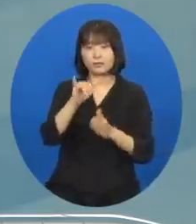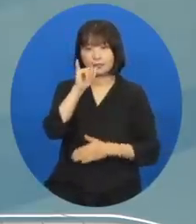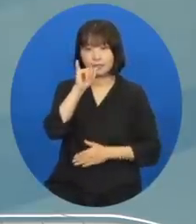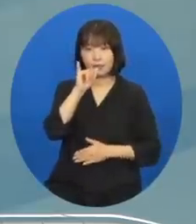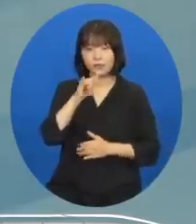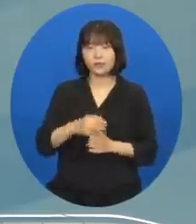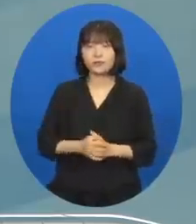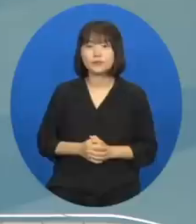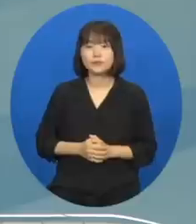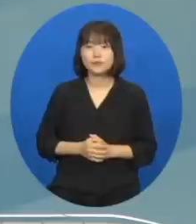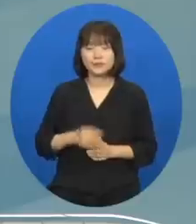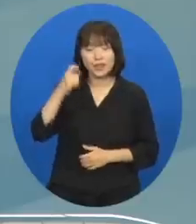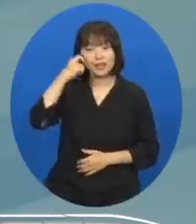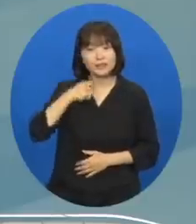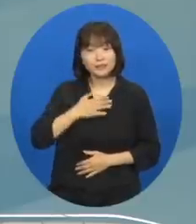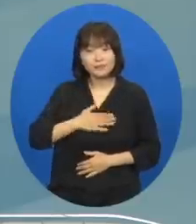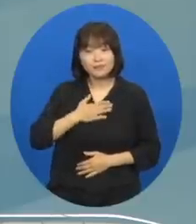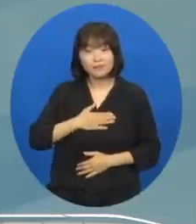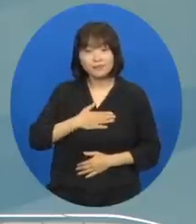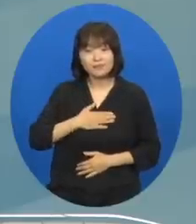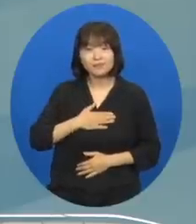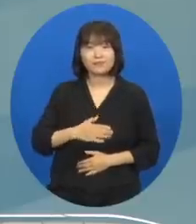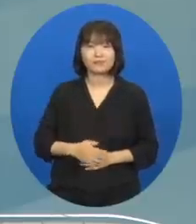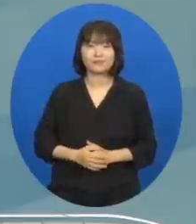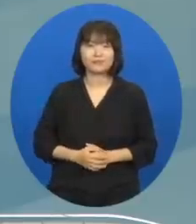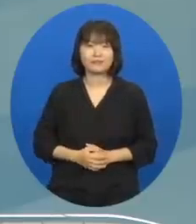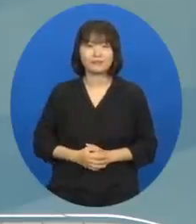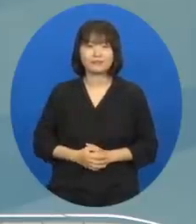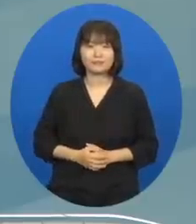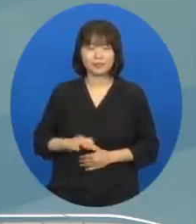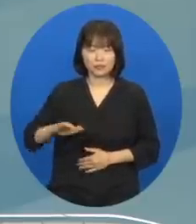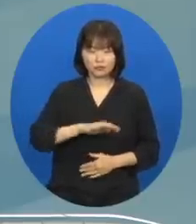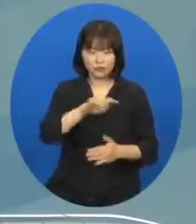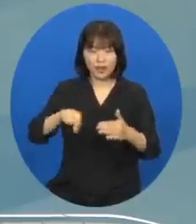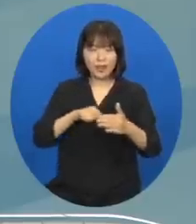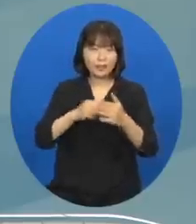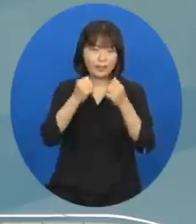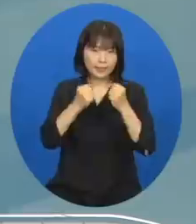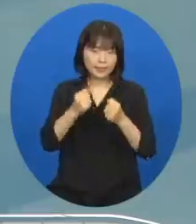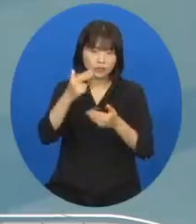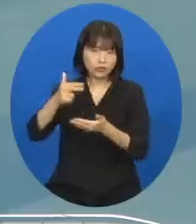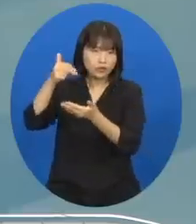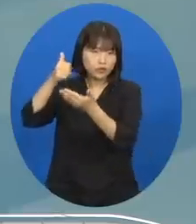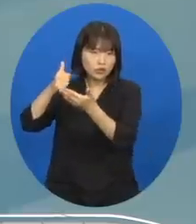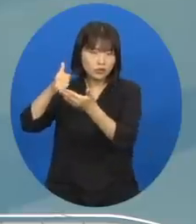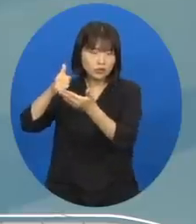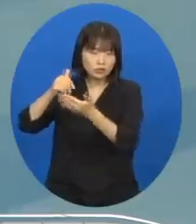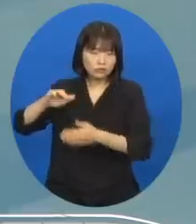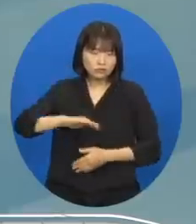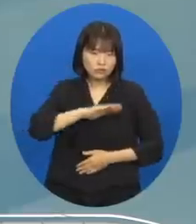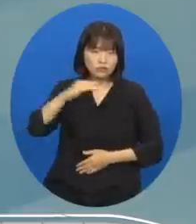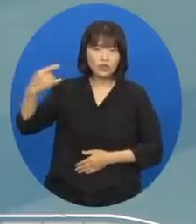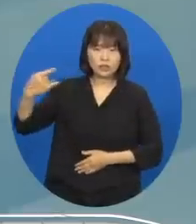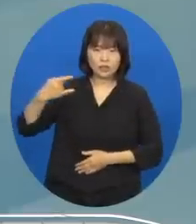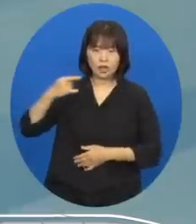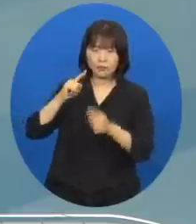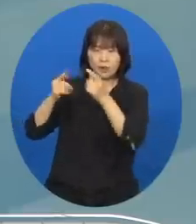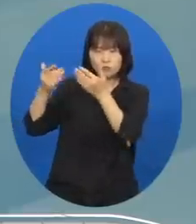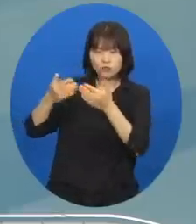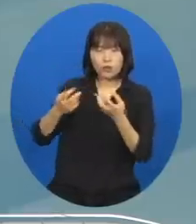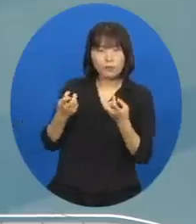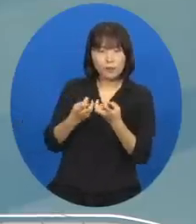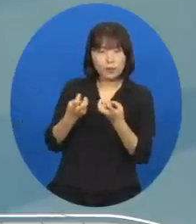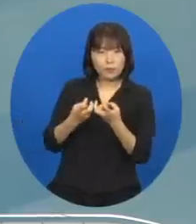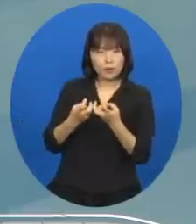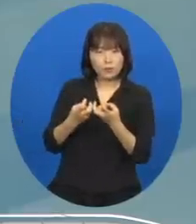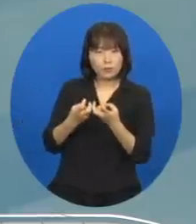그 느낌 아시죠? 소원이 생길 때. 우리 안에 계신 주님이 우리에게 말씀하시는 방법이